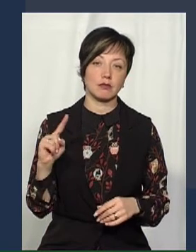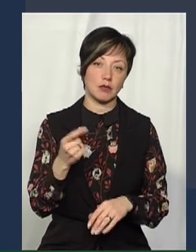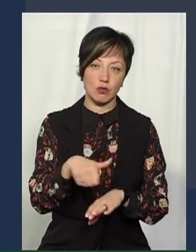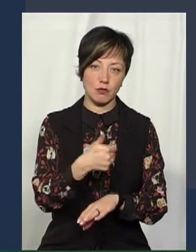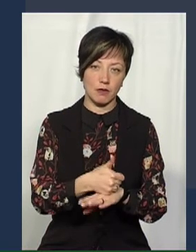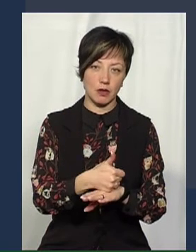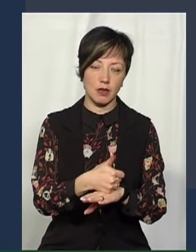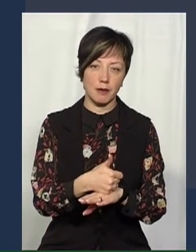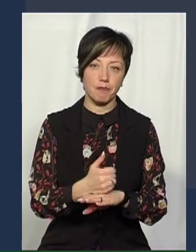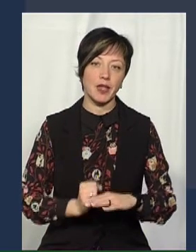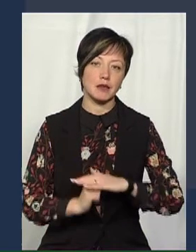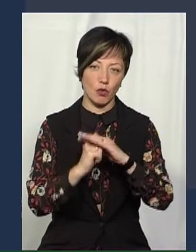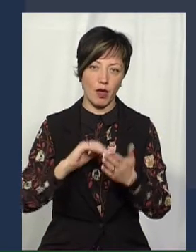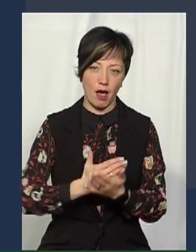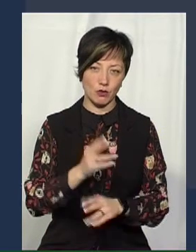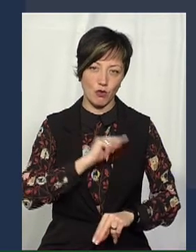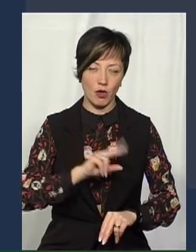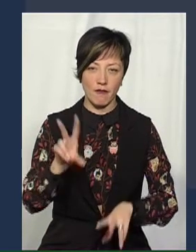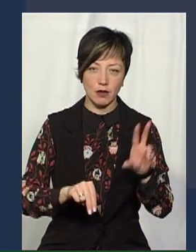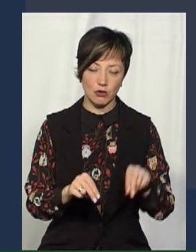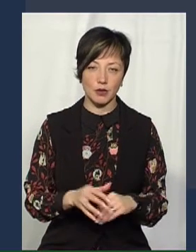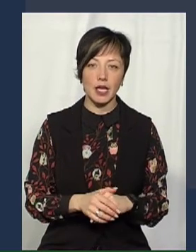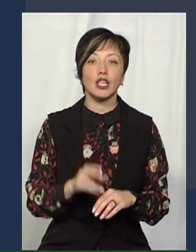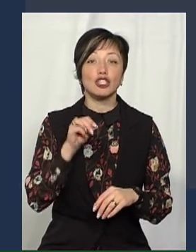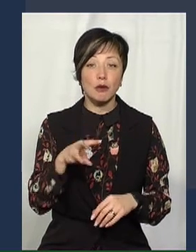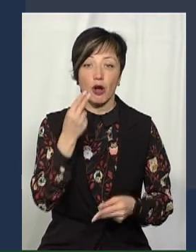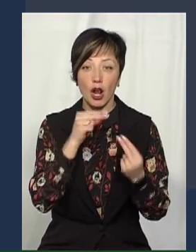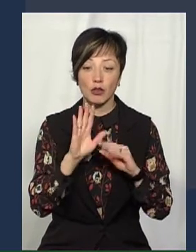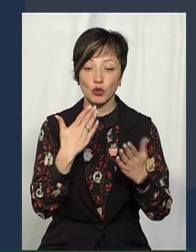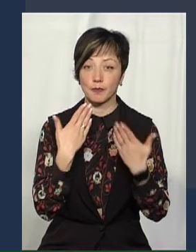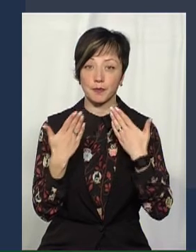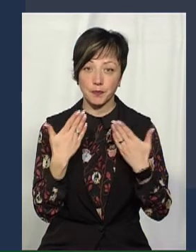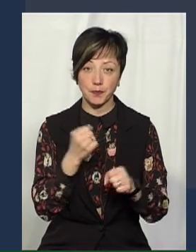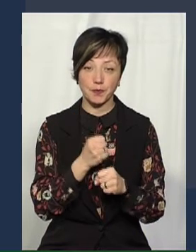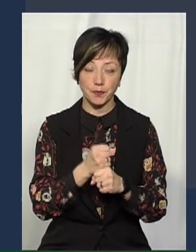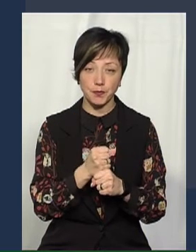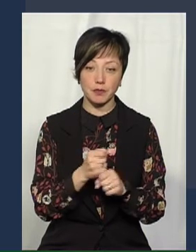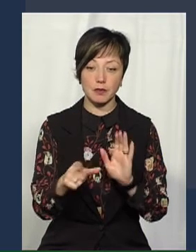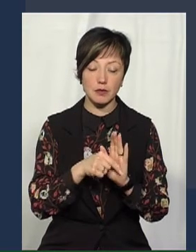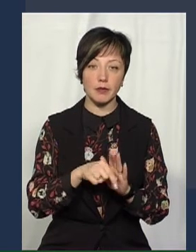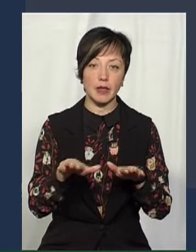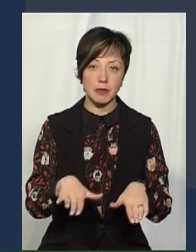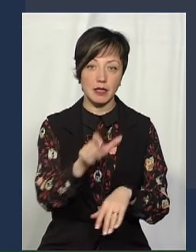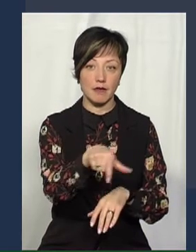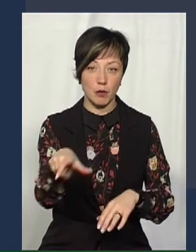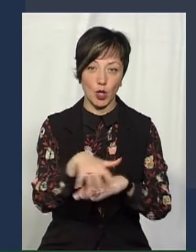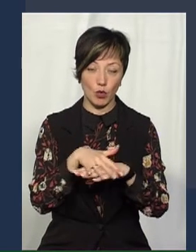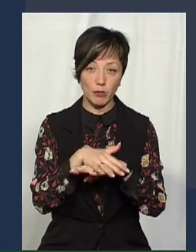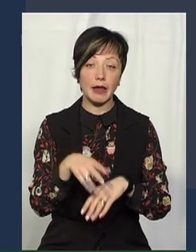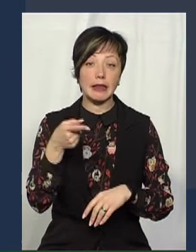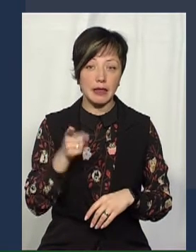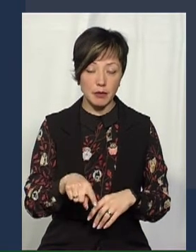основних запорук якісної роботи, я вважаю. Тому що чим краще вони будуть працювати з місцевим населенням,